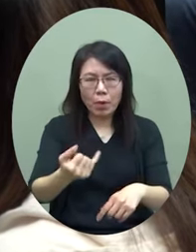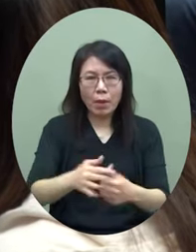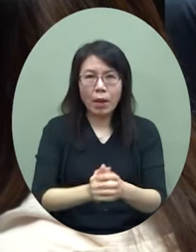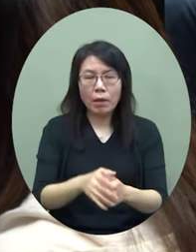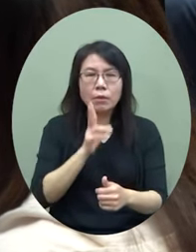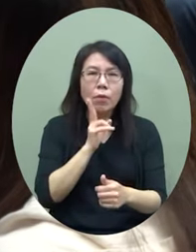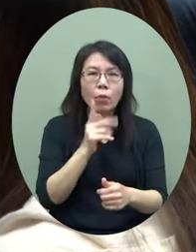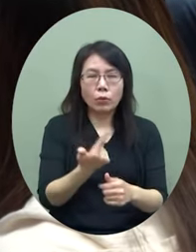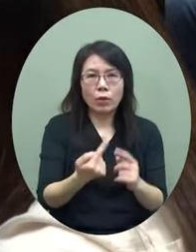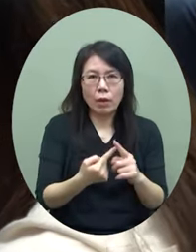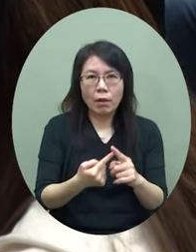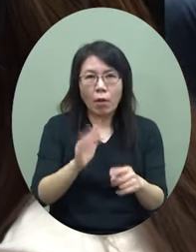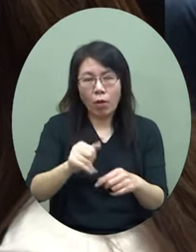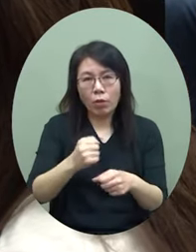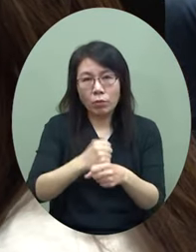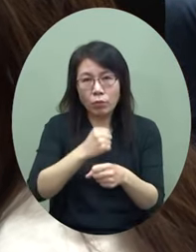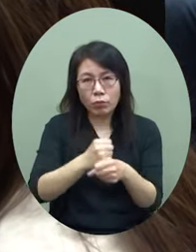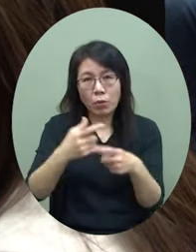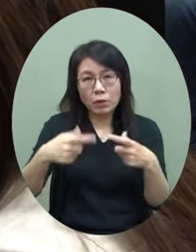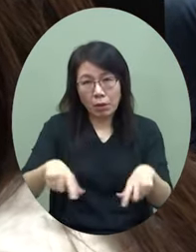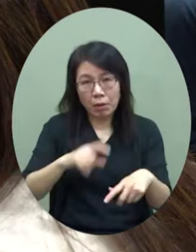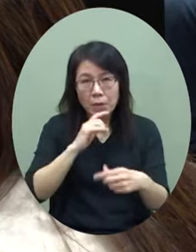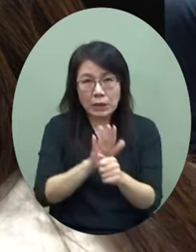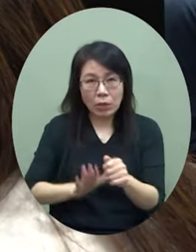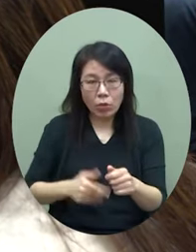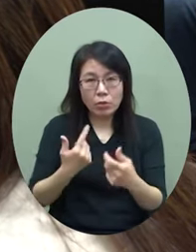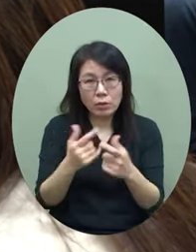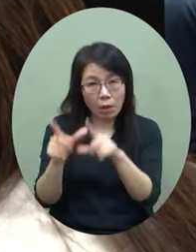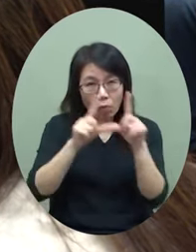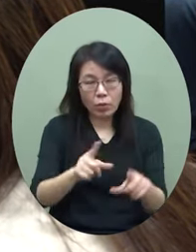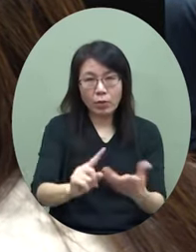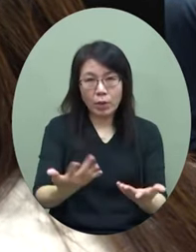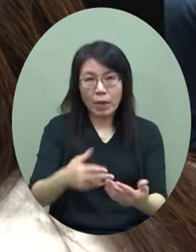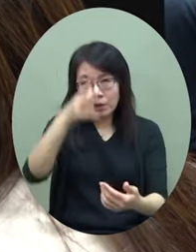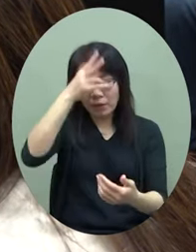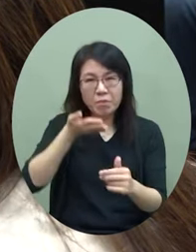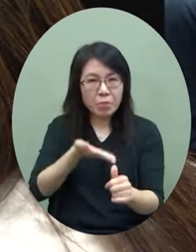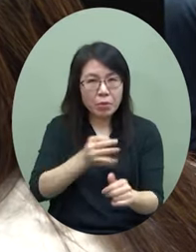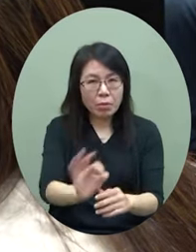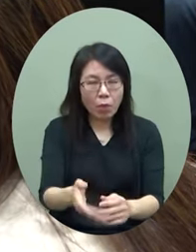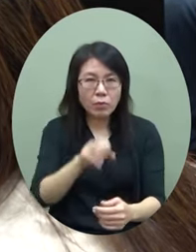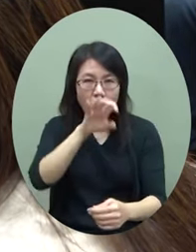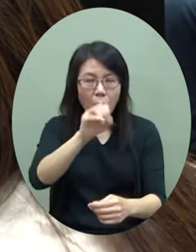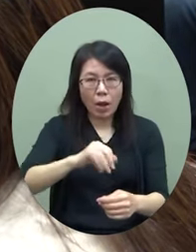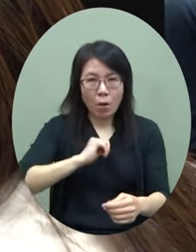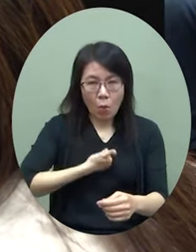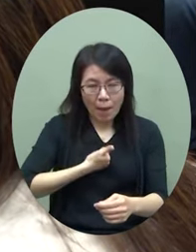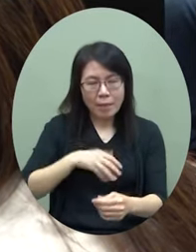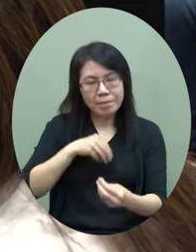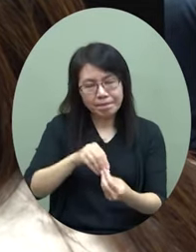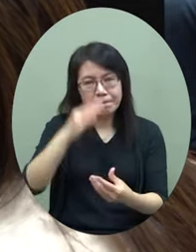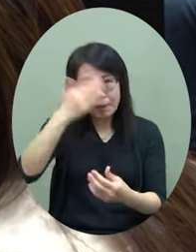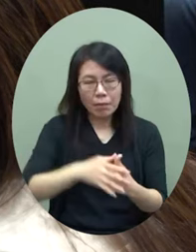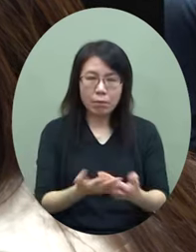可能因为风区就没有了份工影响了他们的生计其实政府就说不会赔偿就是只是呼吁雇主体量